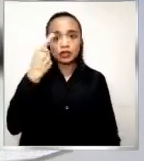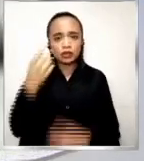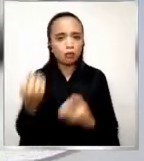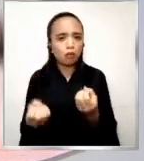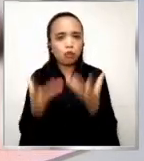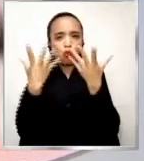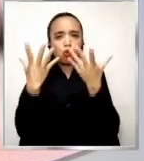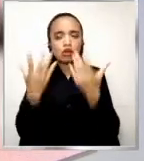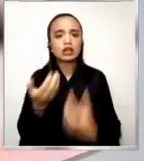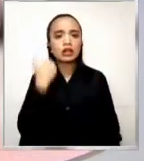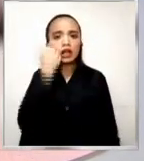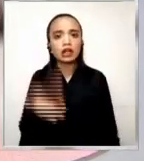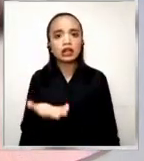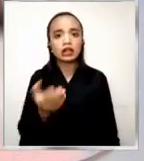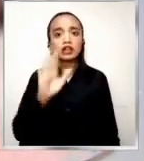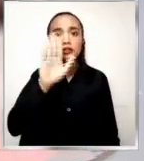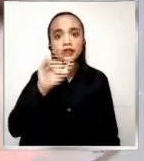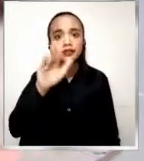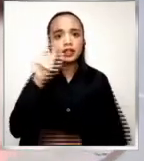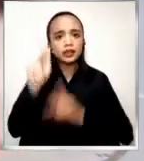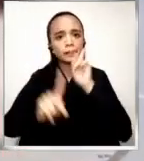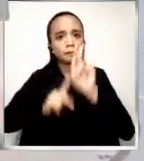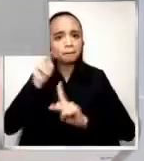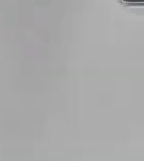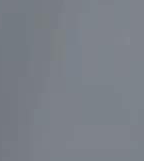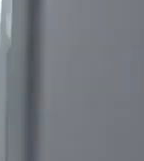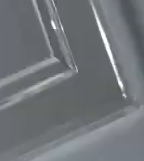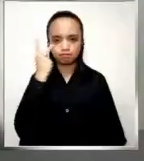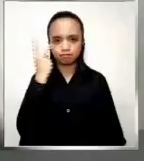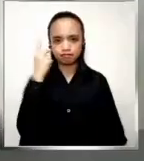ng 15 katao. Nakatutok si Chino Gasto.